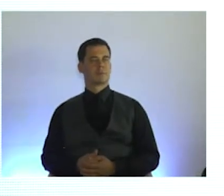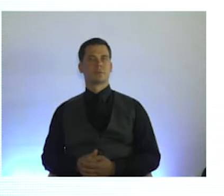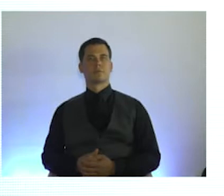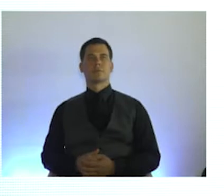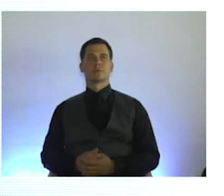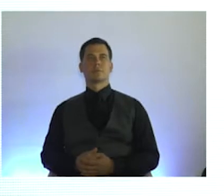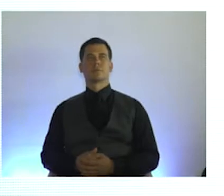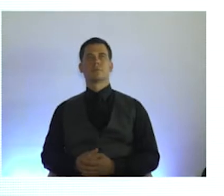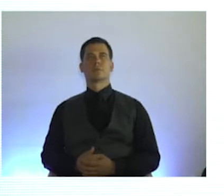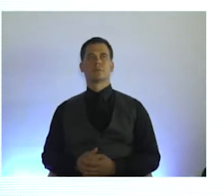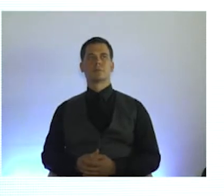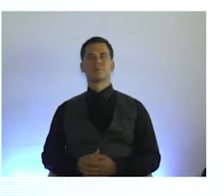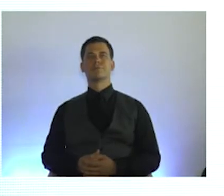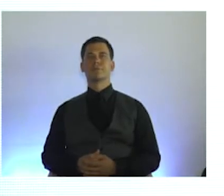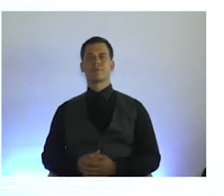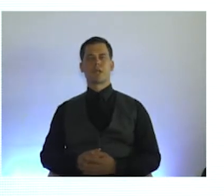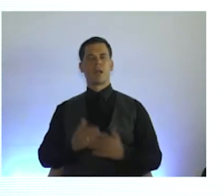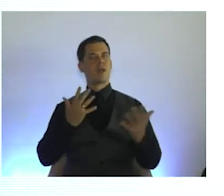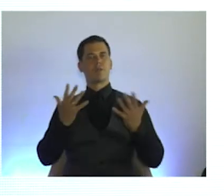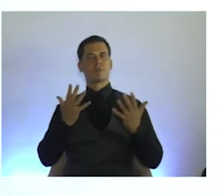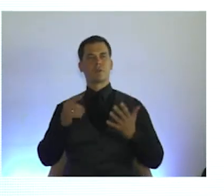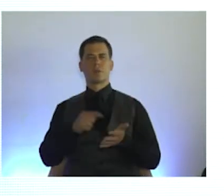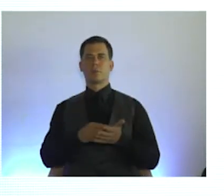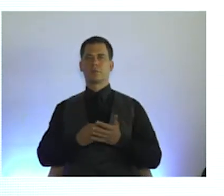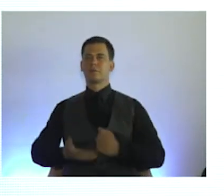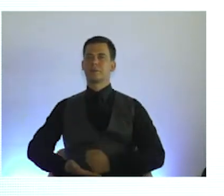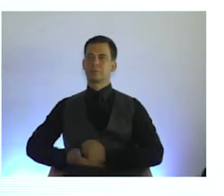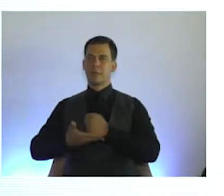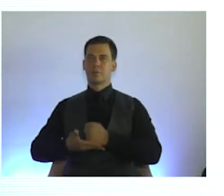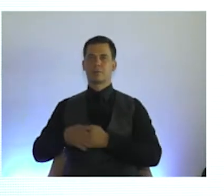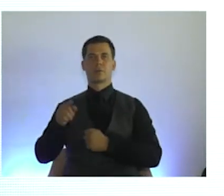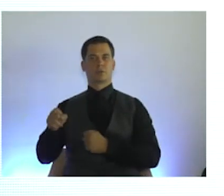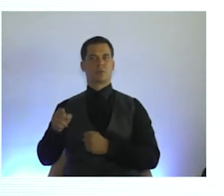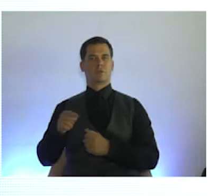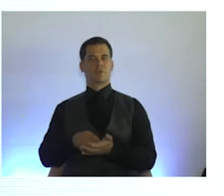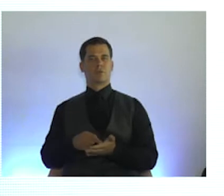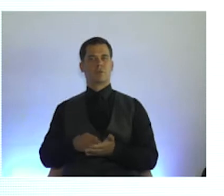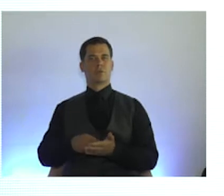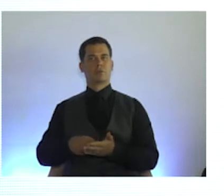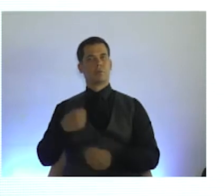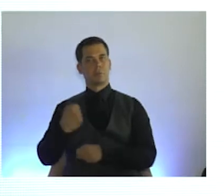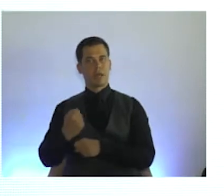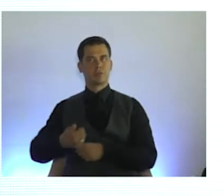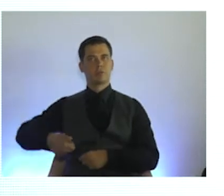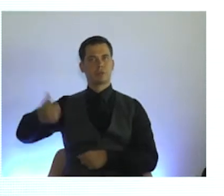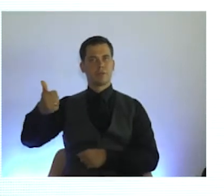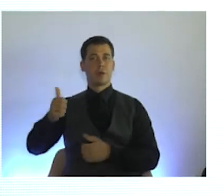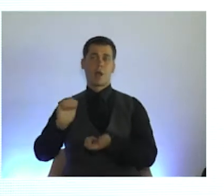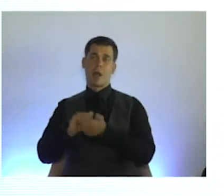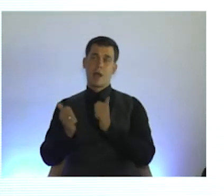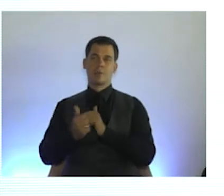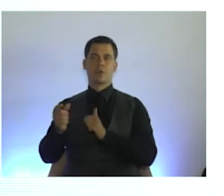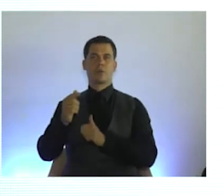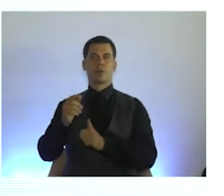przy pomocy narzędzi informatycznych. Jak wygląda wobec tego wsparcie tego pracodawcy, a może właśnie też